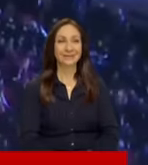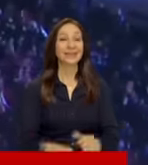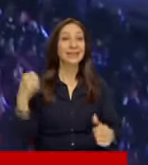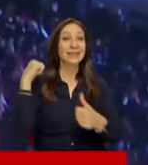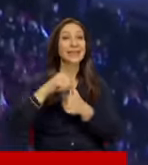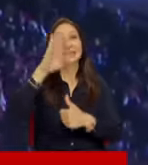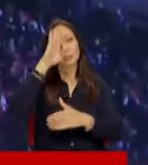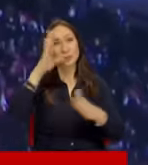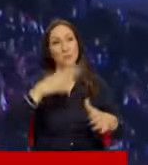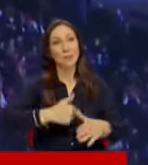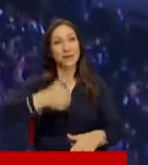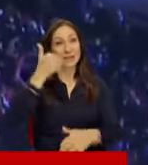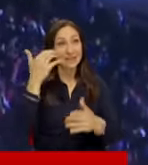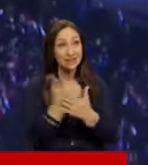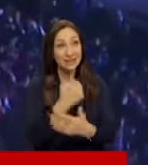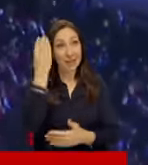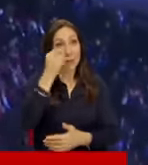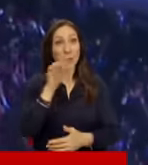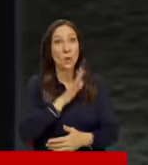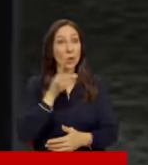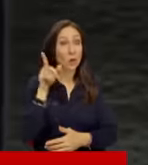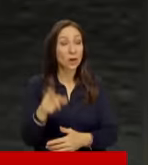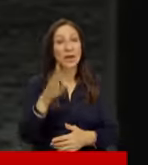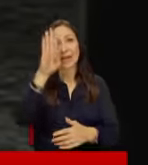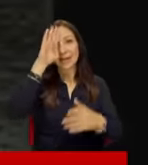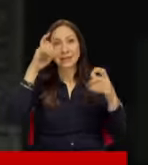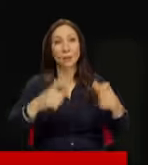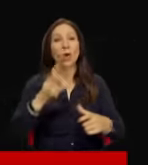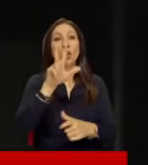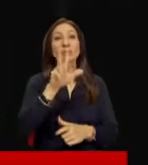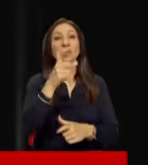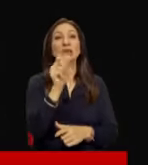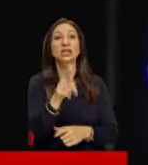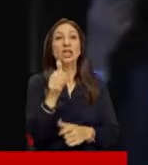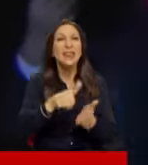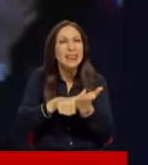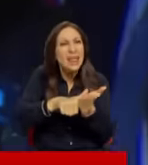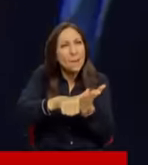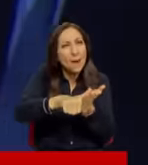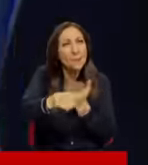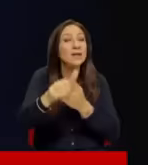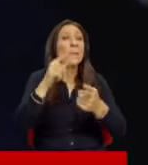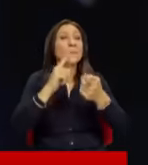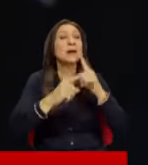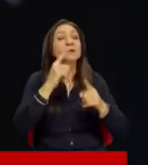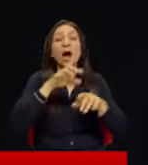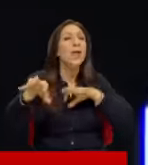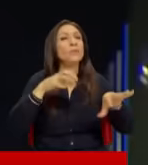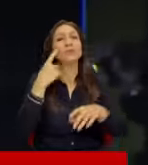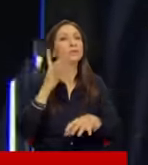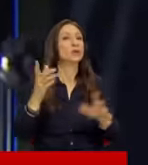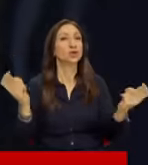Yeniden İstanbul Büyükşehir Belediye Başkanı seçilen Ekrem İmamoğlu, İstanbul'daki 39 ilçenin tamamında parti farkı